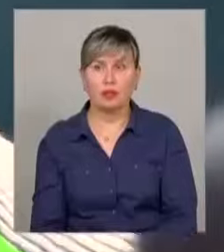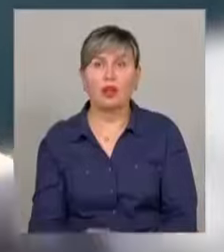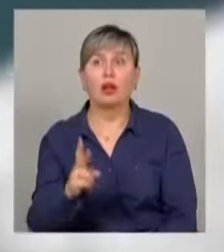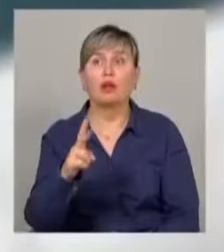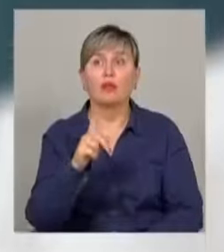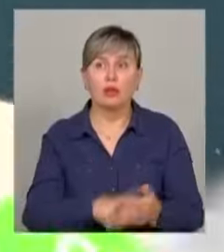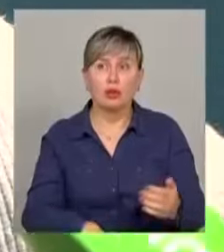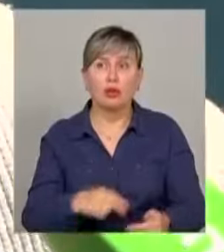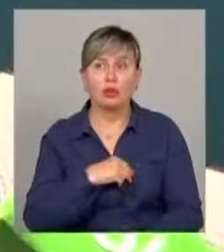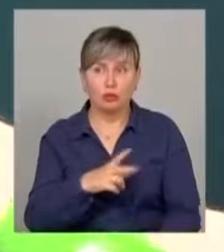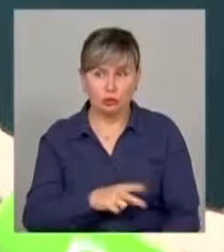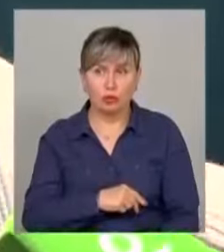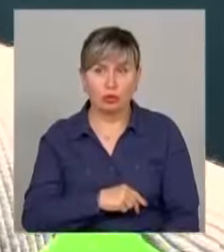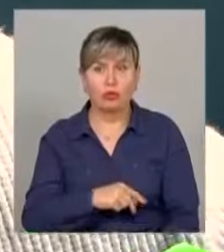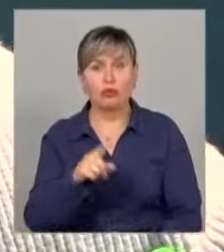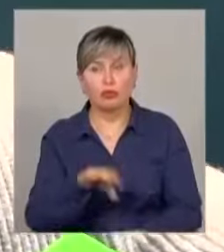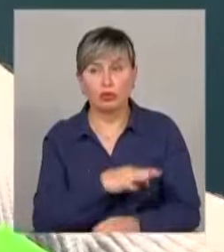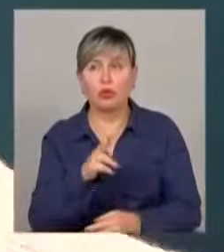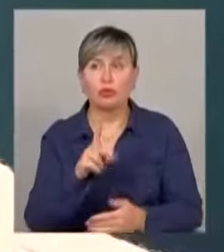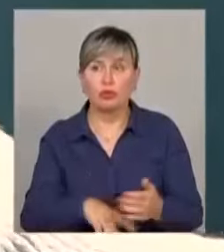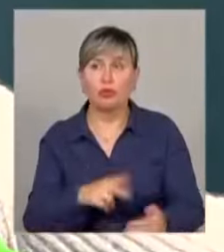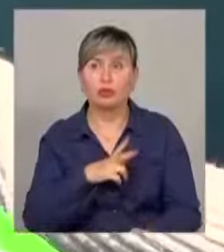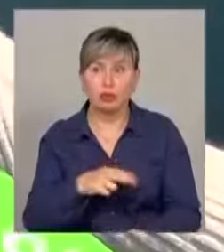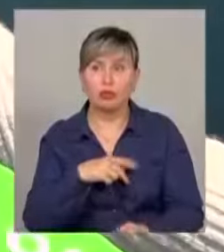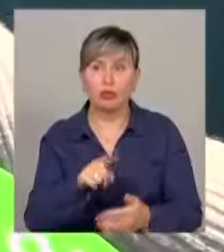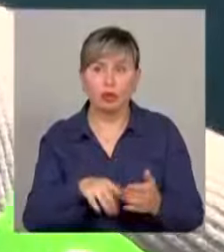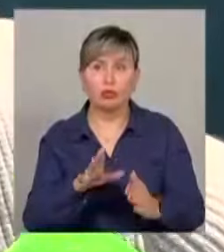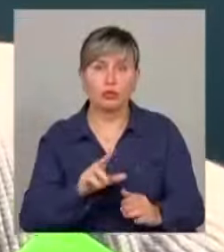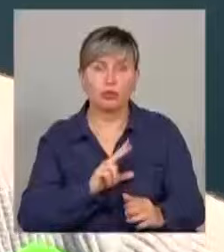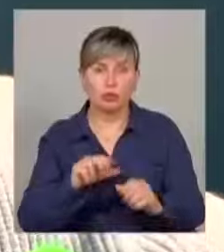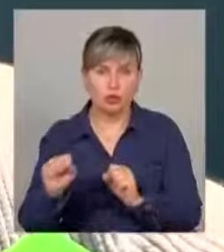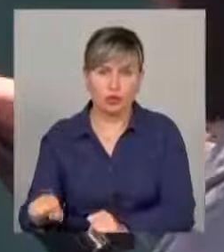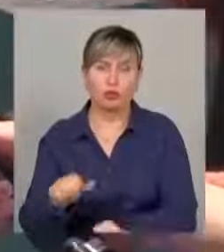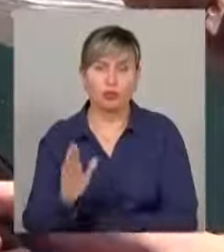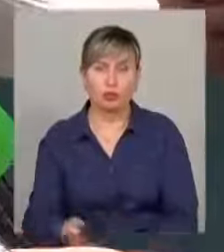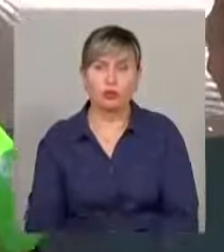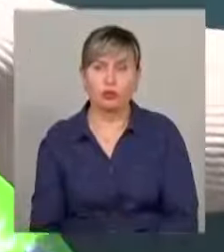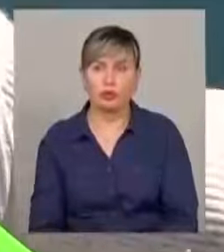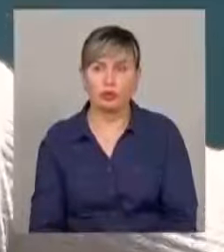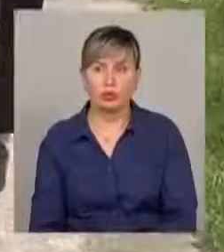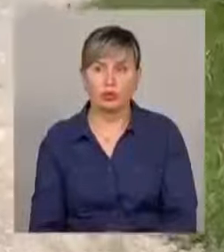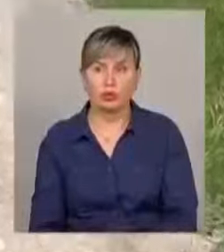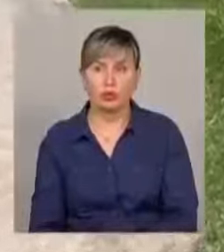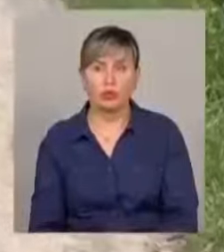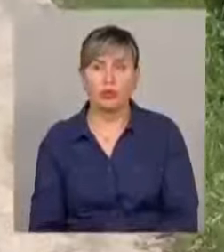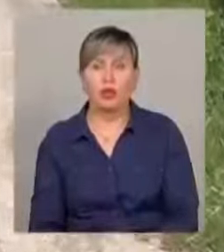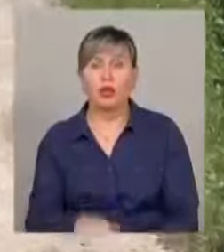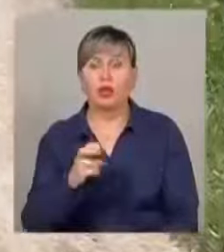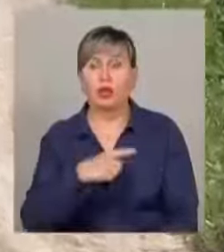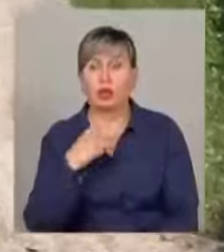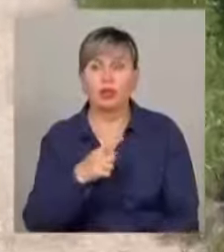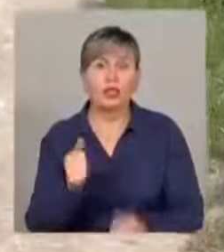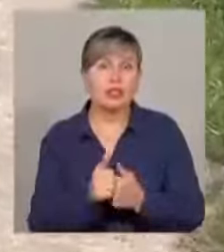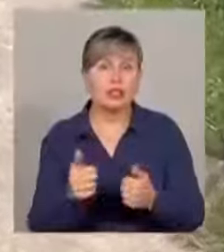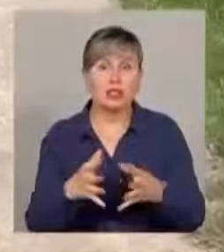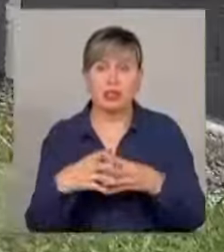Скажите. Я верю дочкам. Все, до свидания. Я буду защищать права дочерей. Будет суд и будет все решать. Как отмечают соседи,